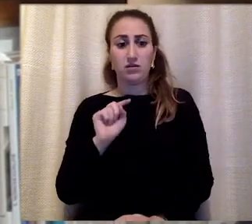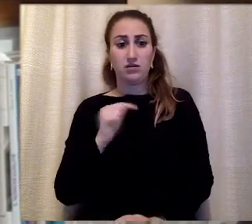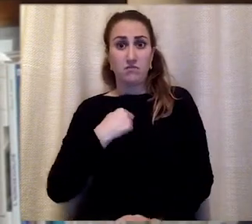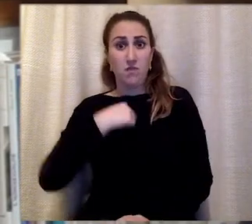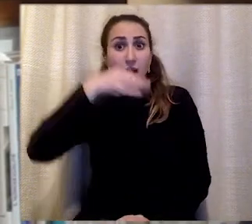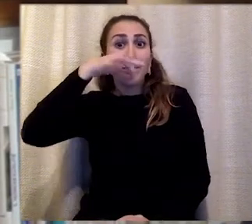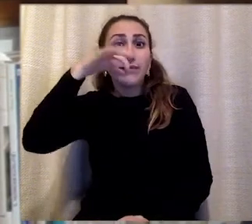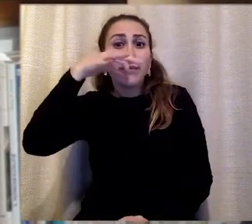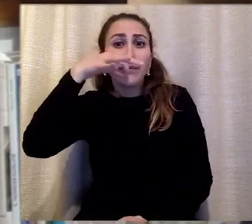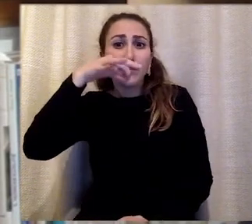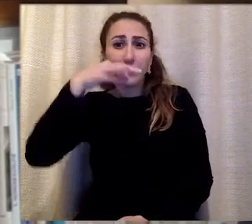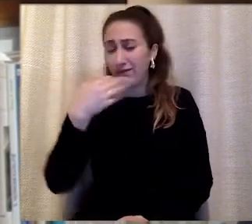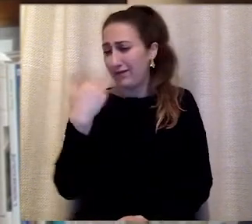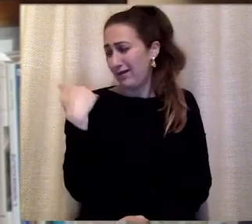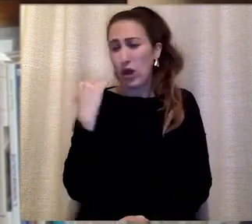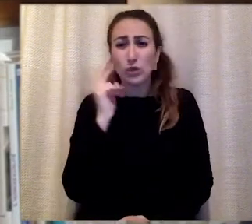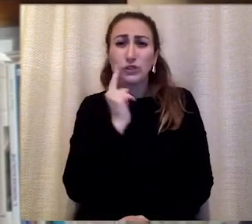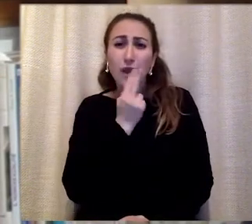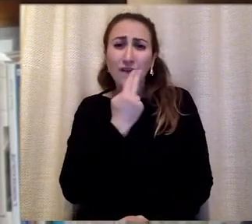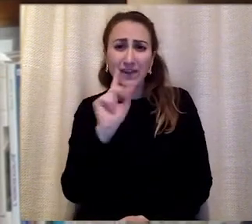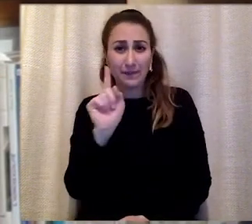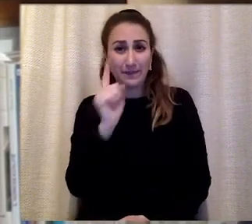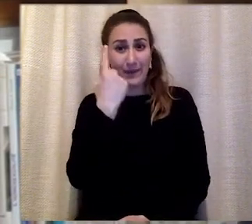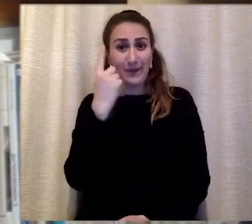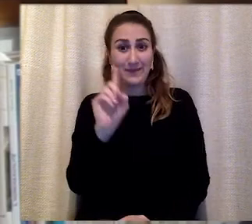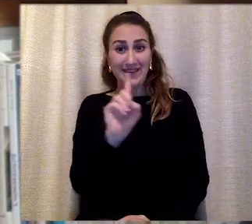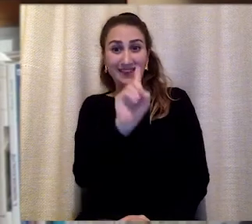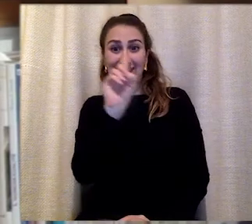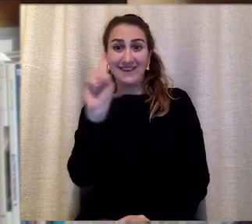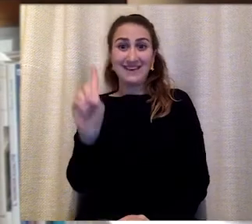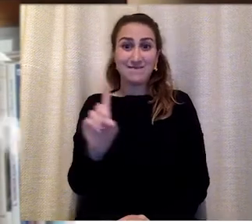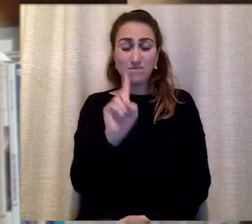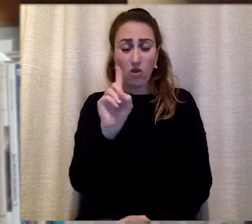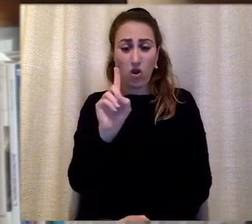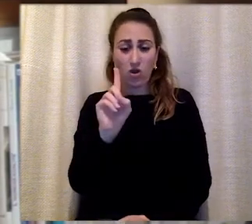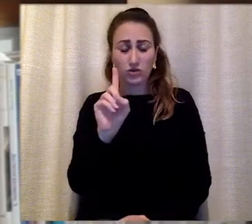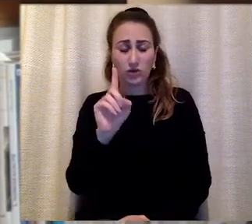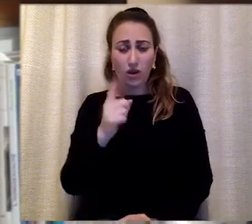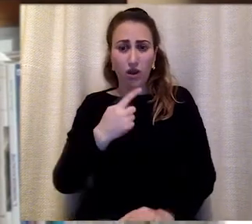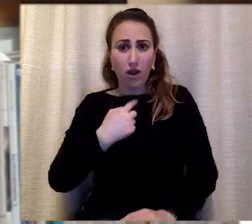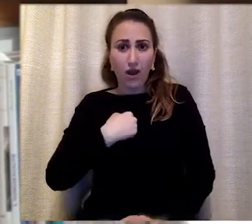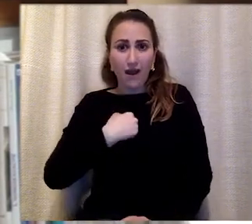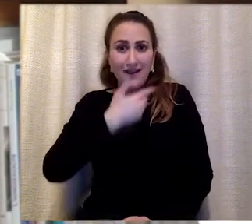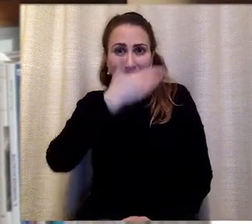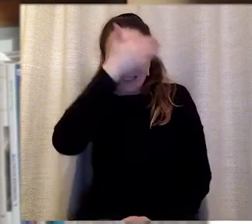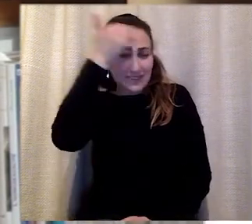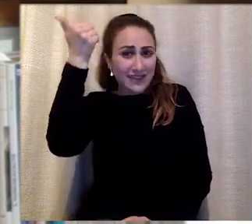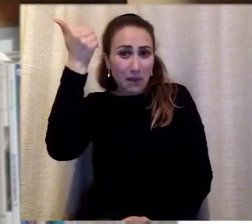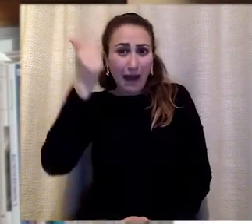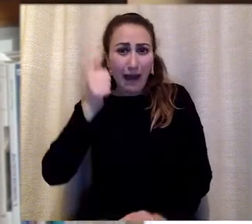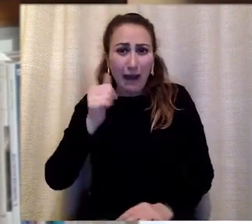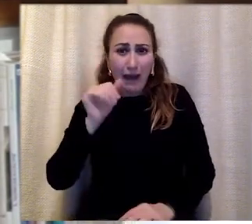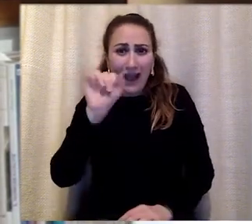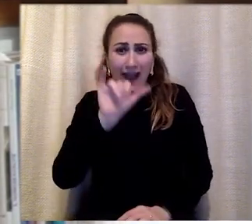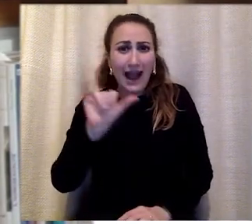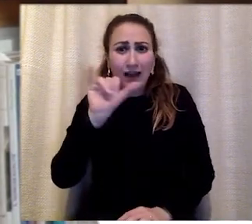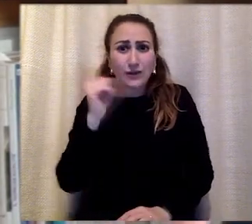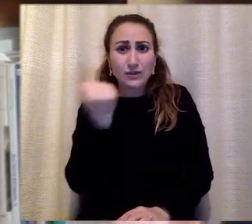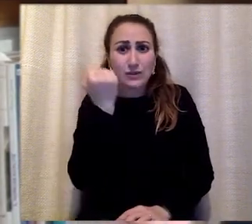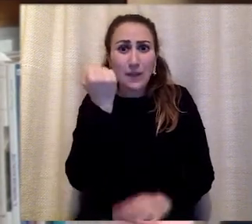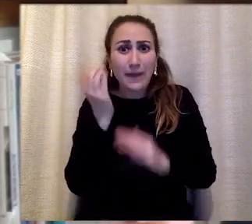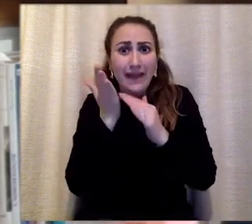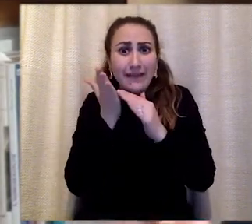à nous arrêter, forcer à stopper même nos activités, stopper